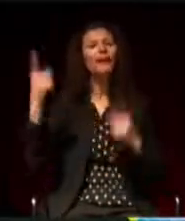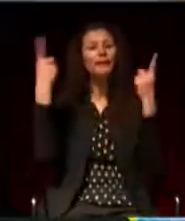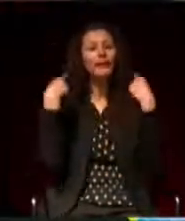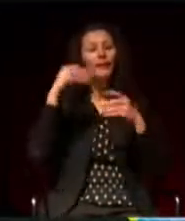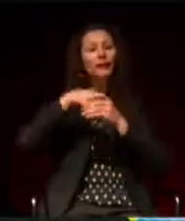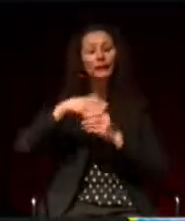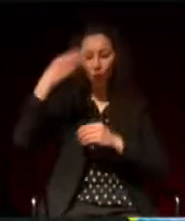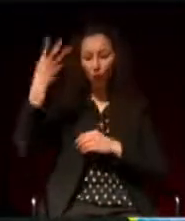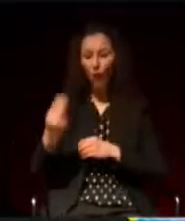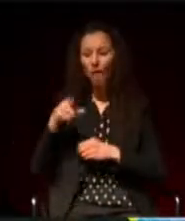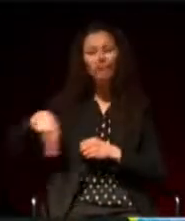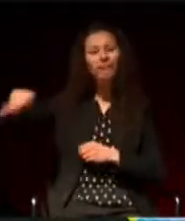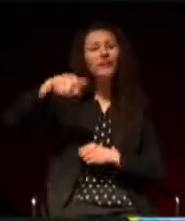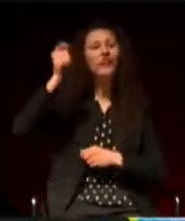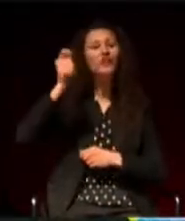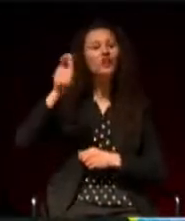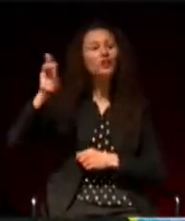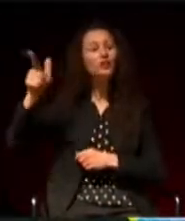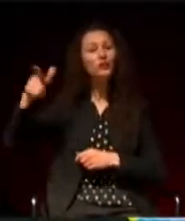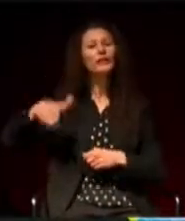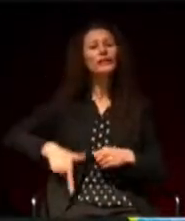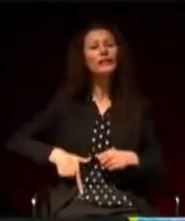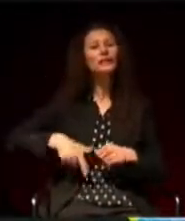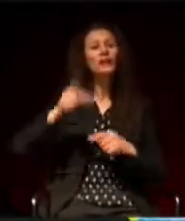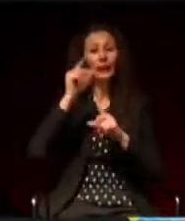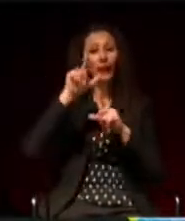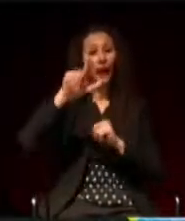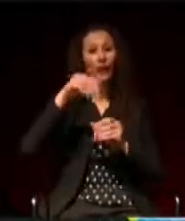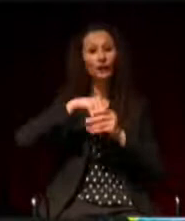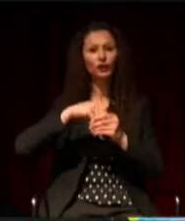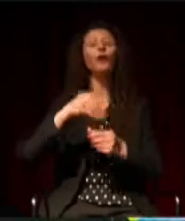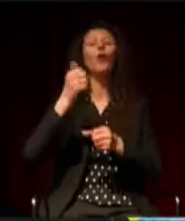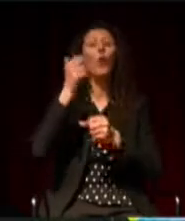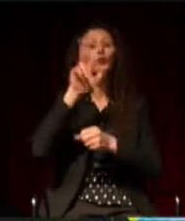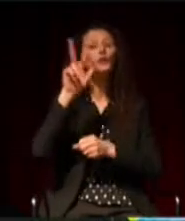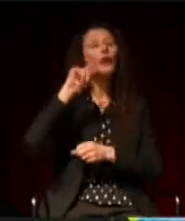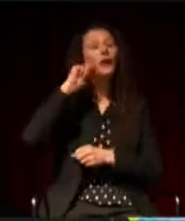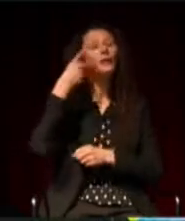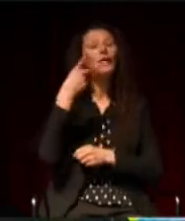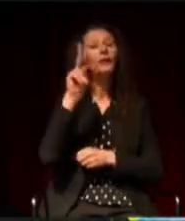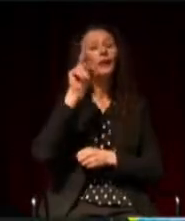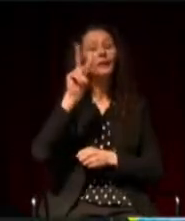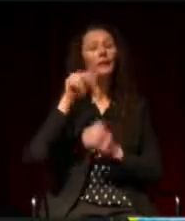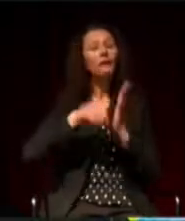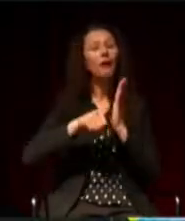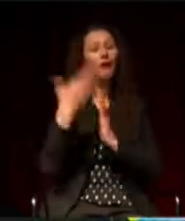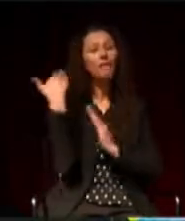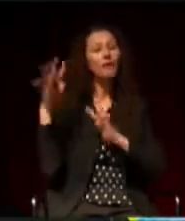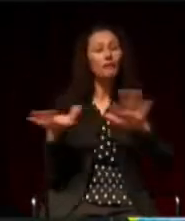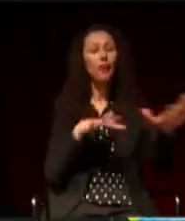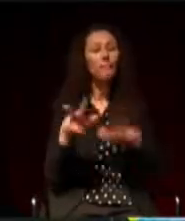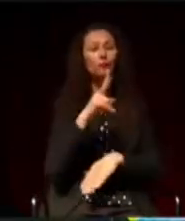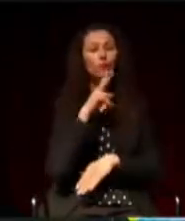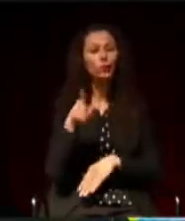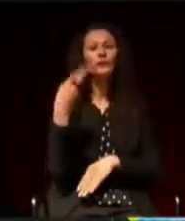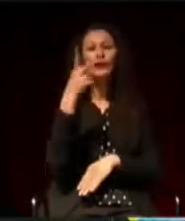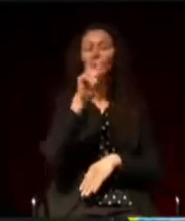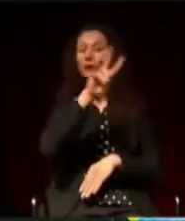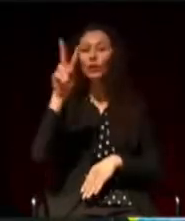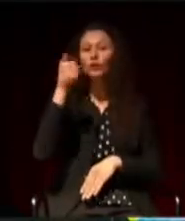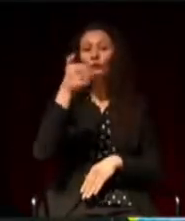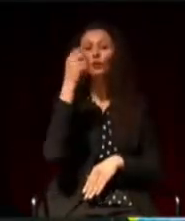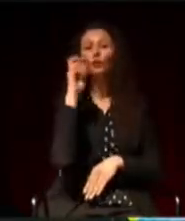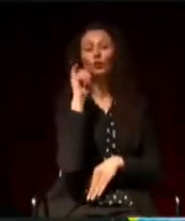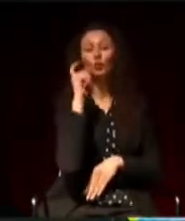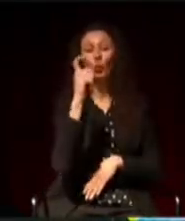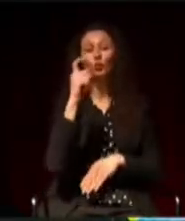alanı içerisinde kalan ilçelerde uygulanmak üzere İzmir ili genelinde 30 Ekim 2020 tarihinde meydana gelen deprem sonucunda